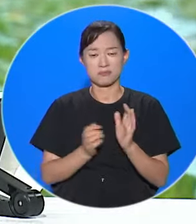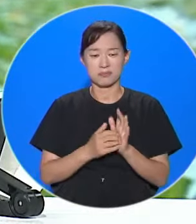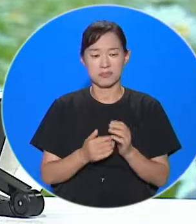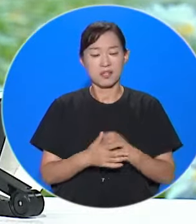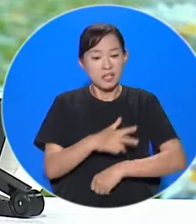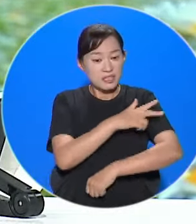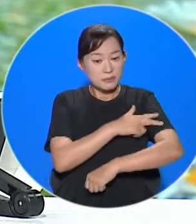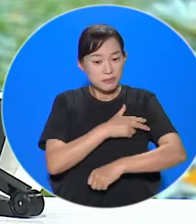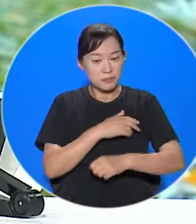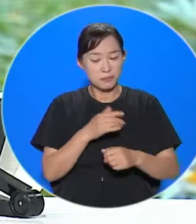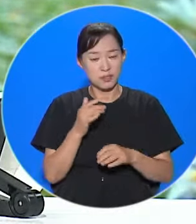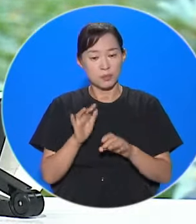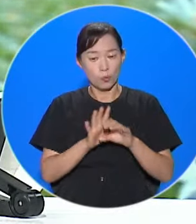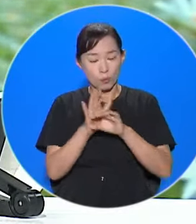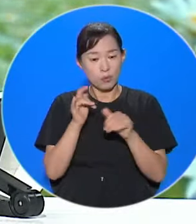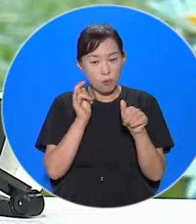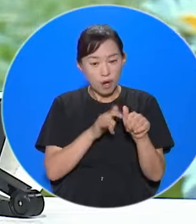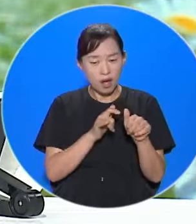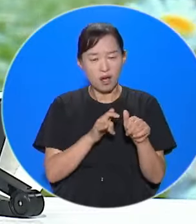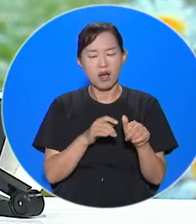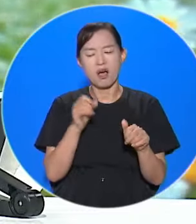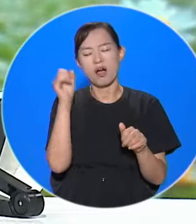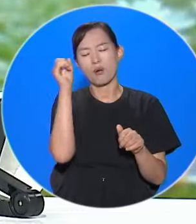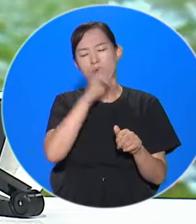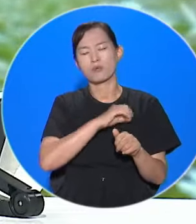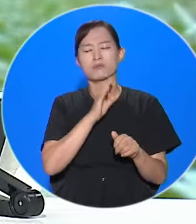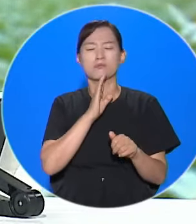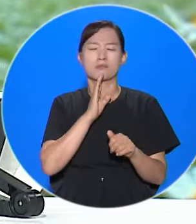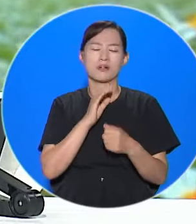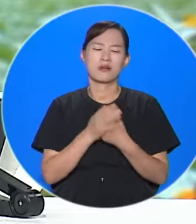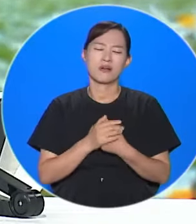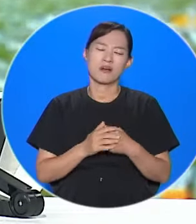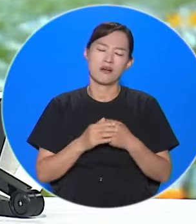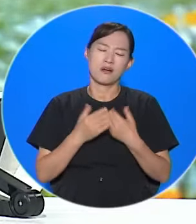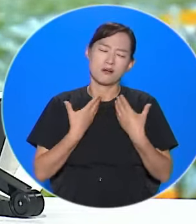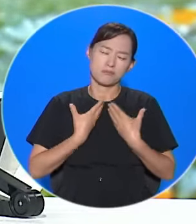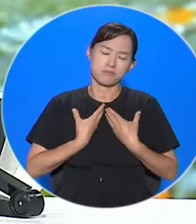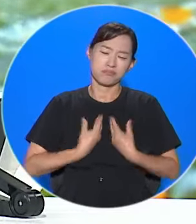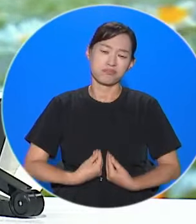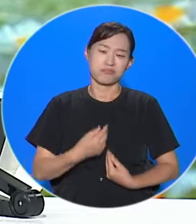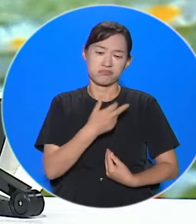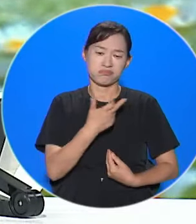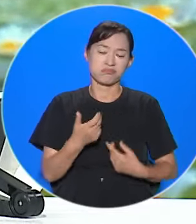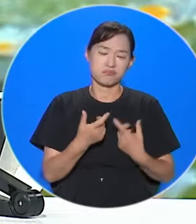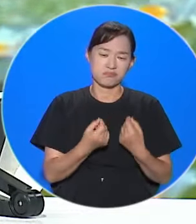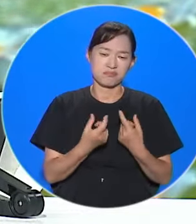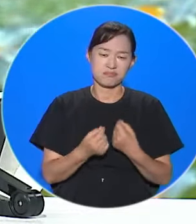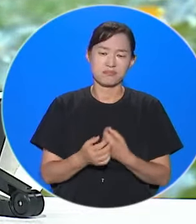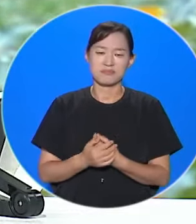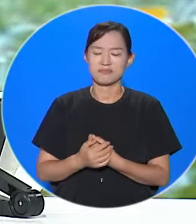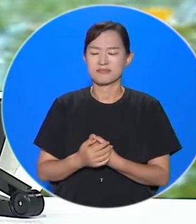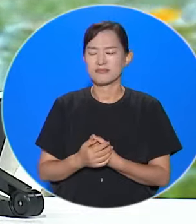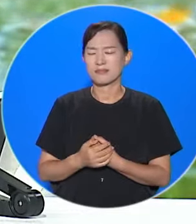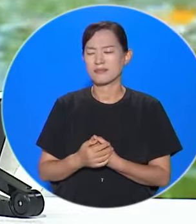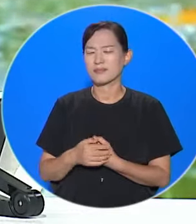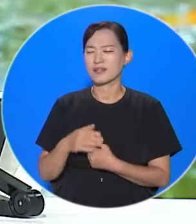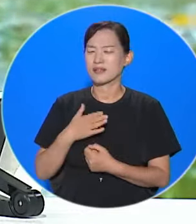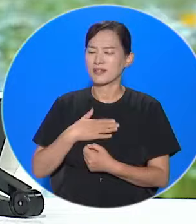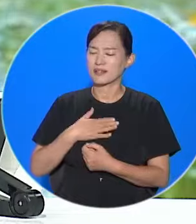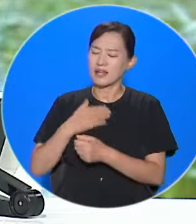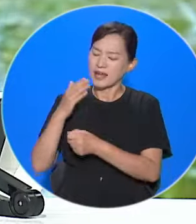되셨어요? 예. 아유, 그러면 상심 크셨겠네. 서울까지 가셨다가. 예, 그 저는 이제 하나님께서 진짜